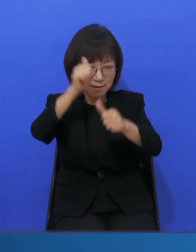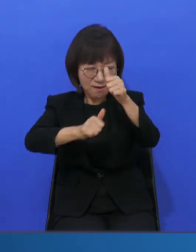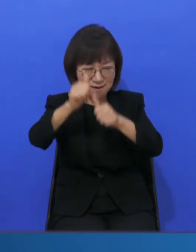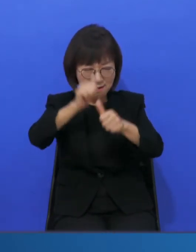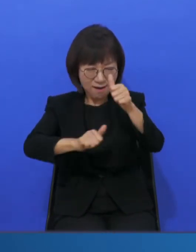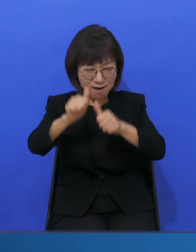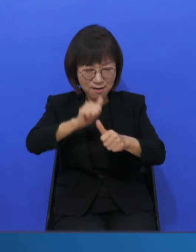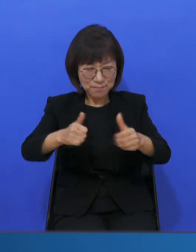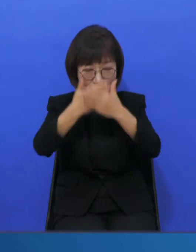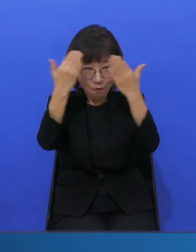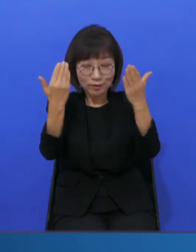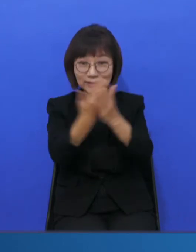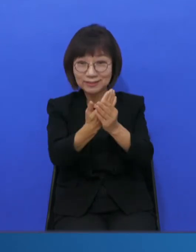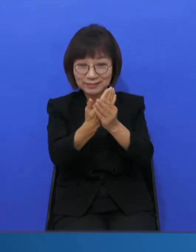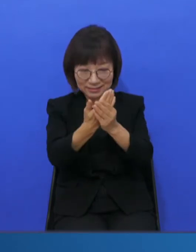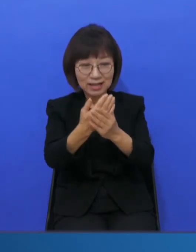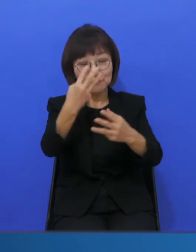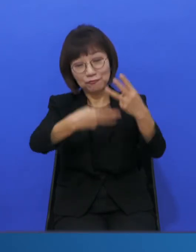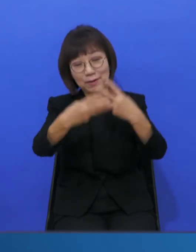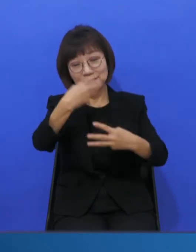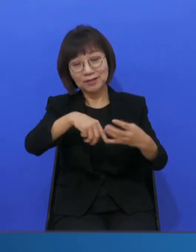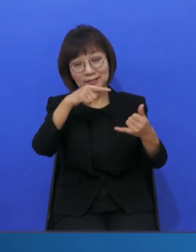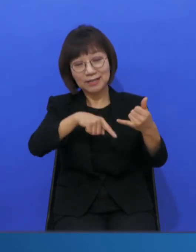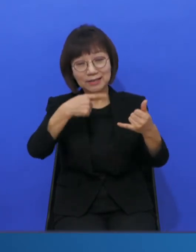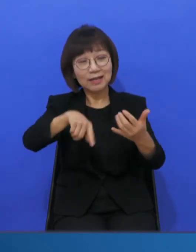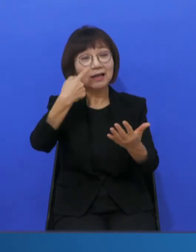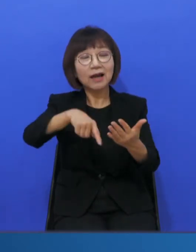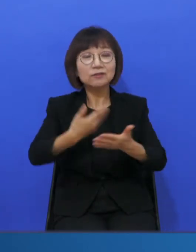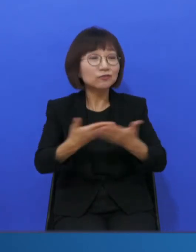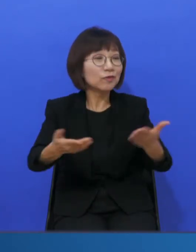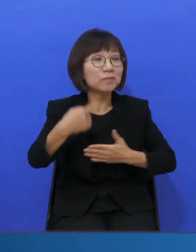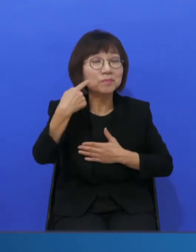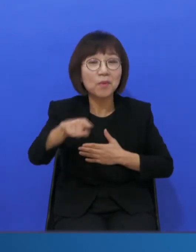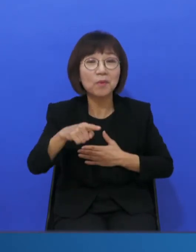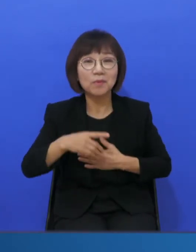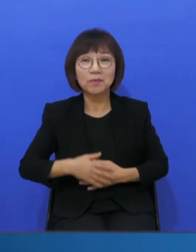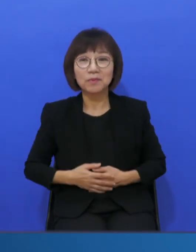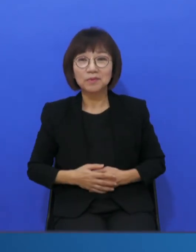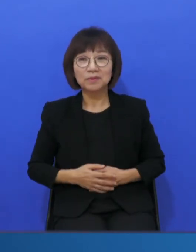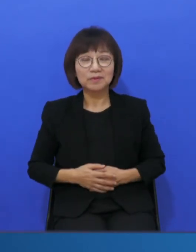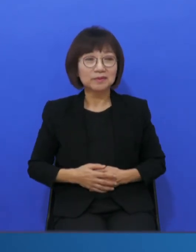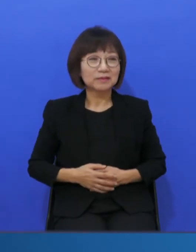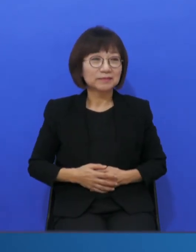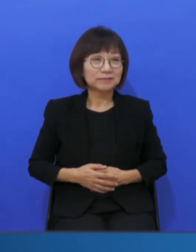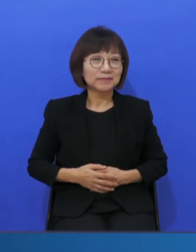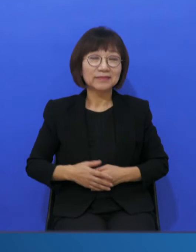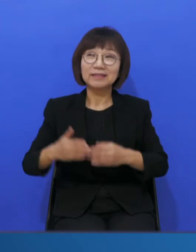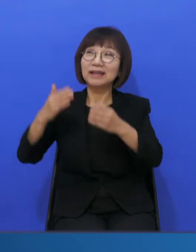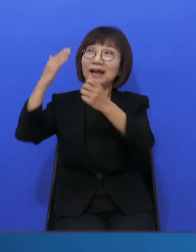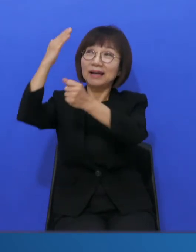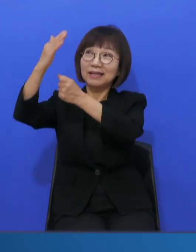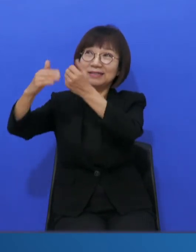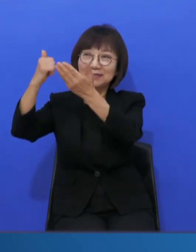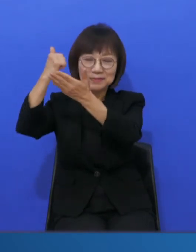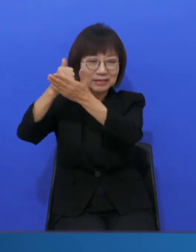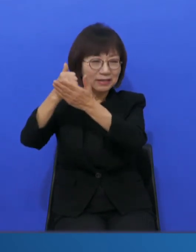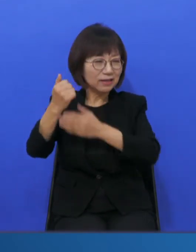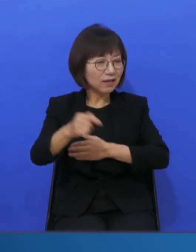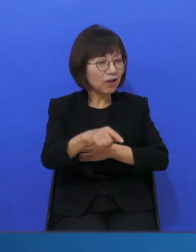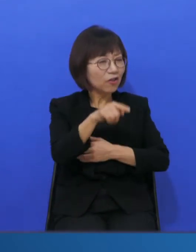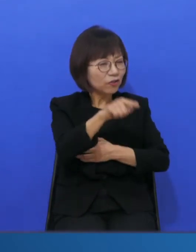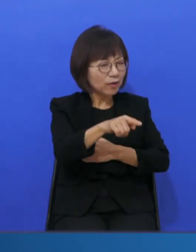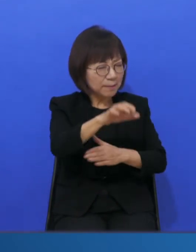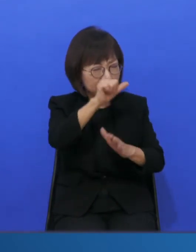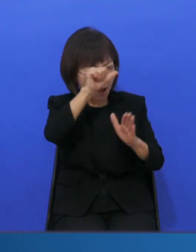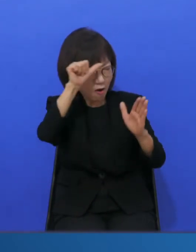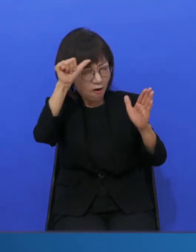upcoming generations, it's not even about you raising your own child well, but what must we relay and teach them? 하나님이 너에게 평생 주시려고 하는